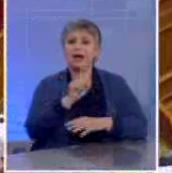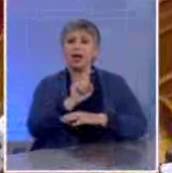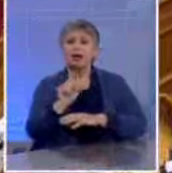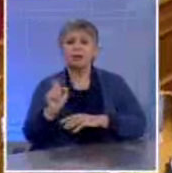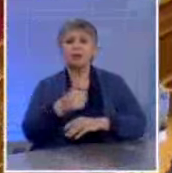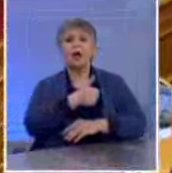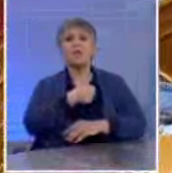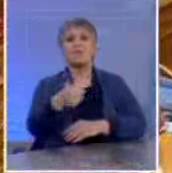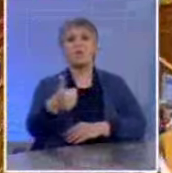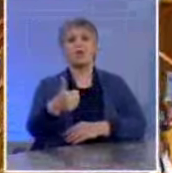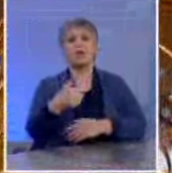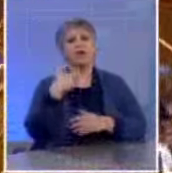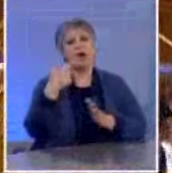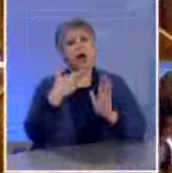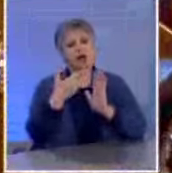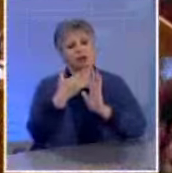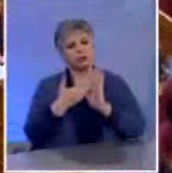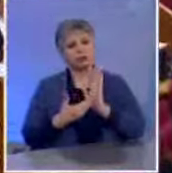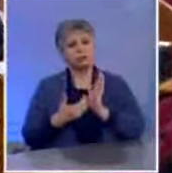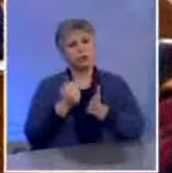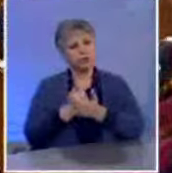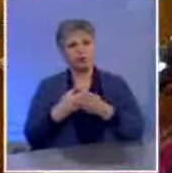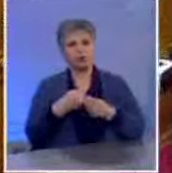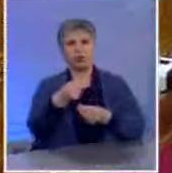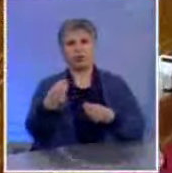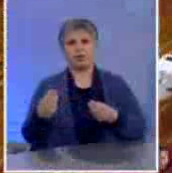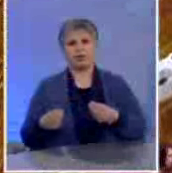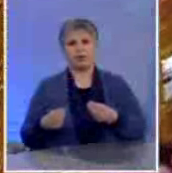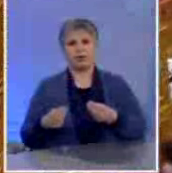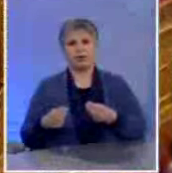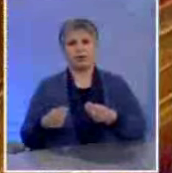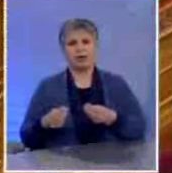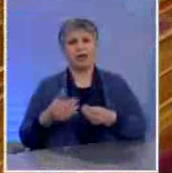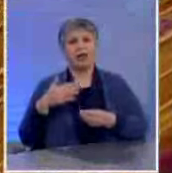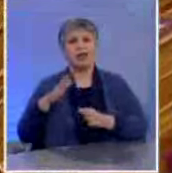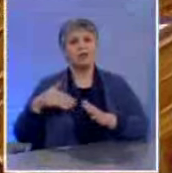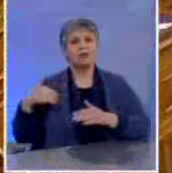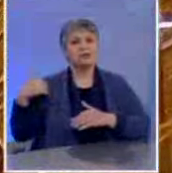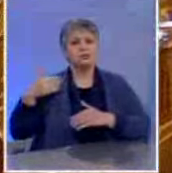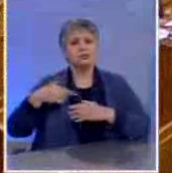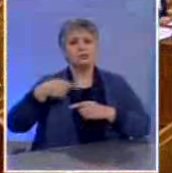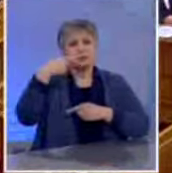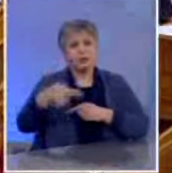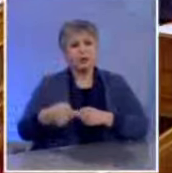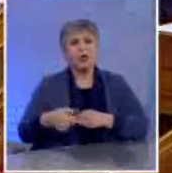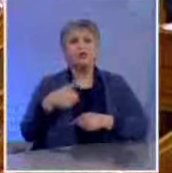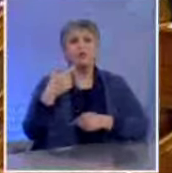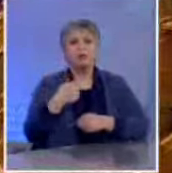το 2015 οι βεβαιώσεις ποσών έφτασαν τα 175,4 εκατομμύρια